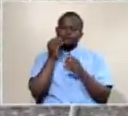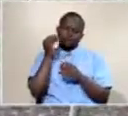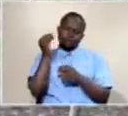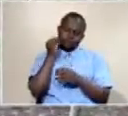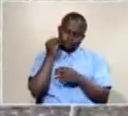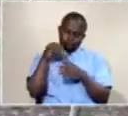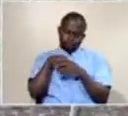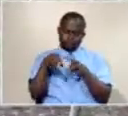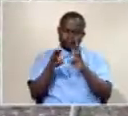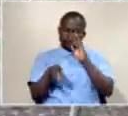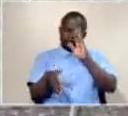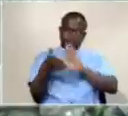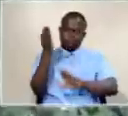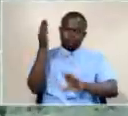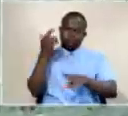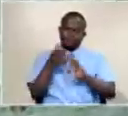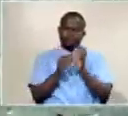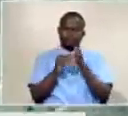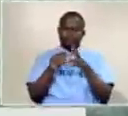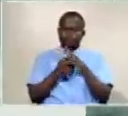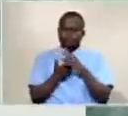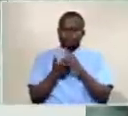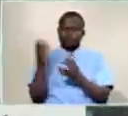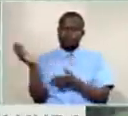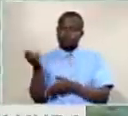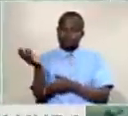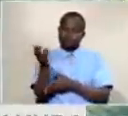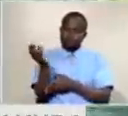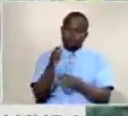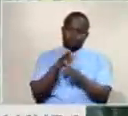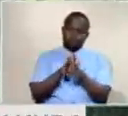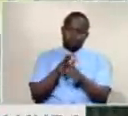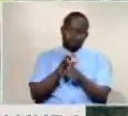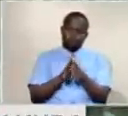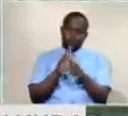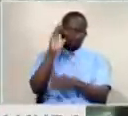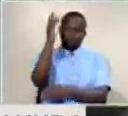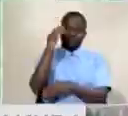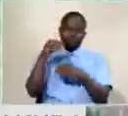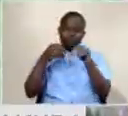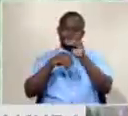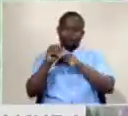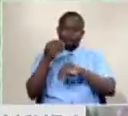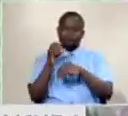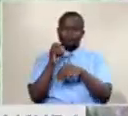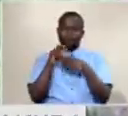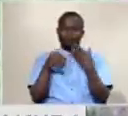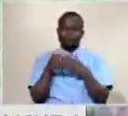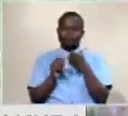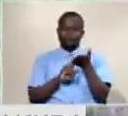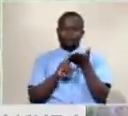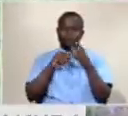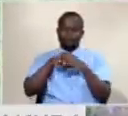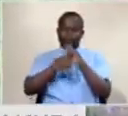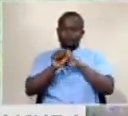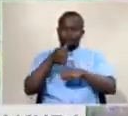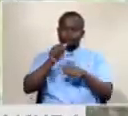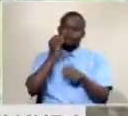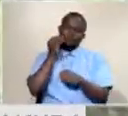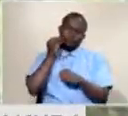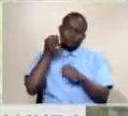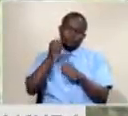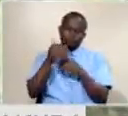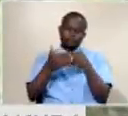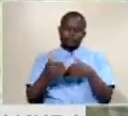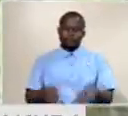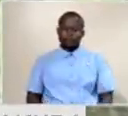mu rugo mu buryo bwihuse, bagatangira gutema buhoro buhoro ibiti bike bagurisha cyangwa se bifashisha mu mirimo yo mu rugo ya